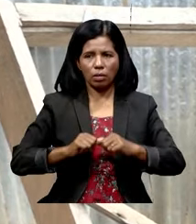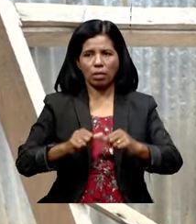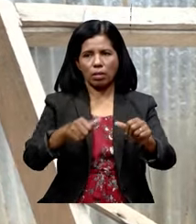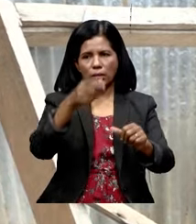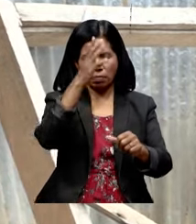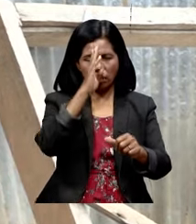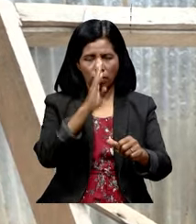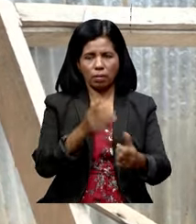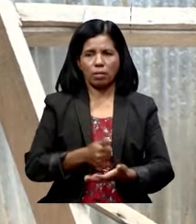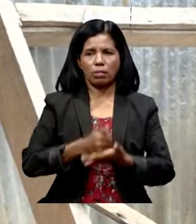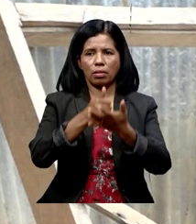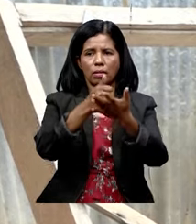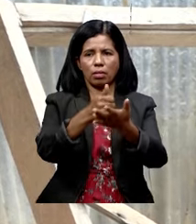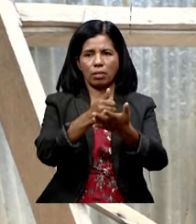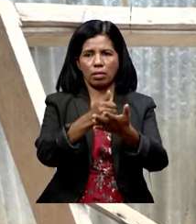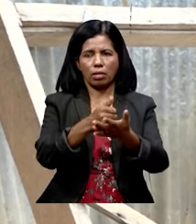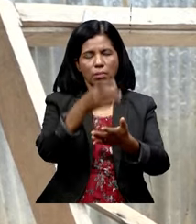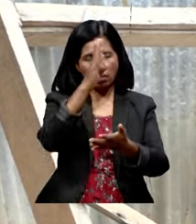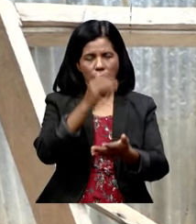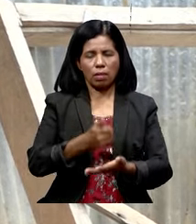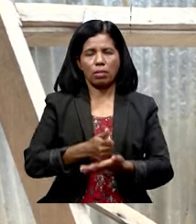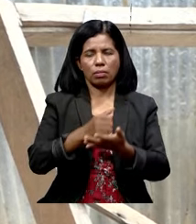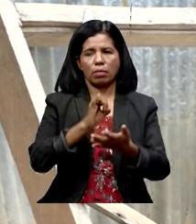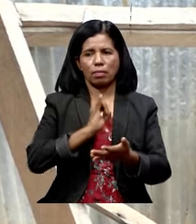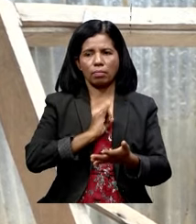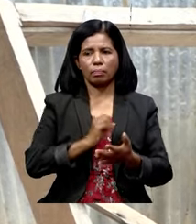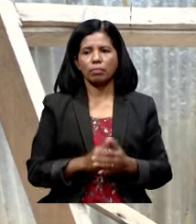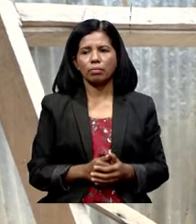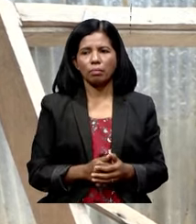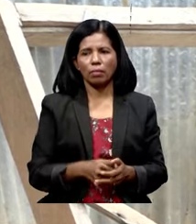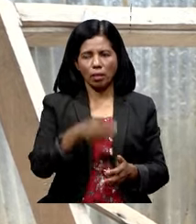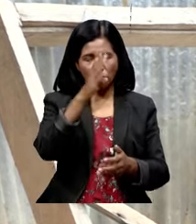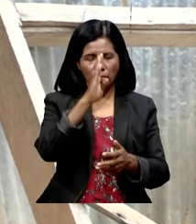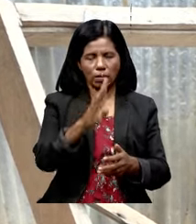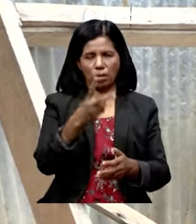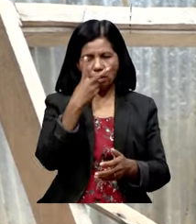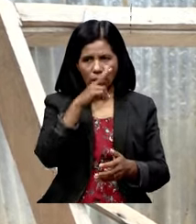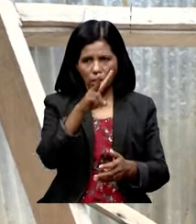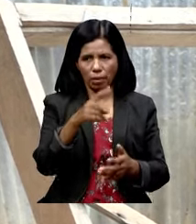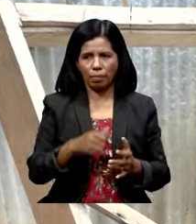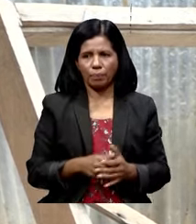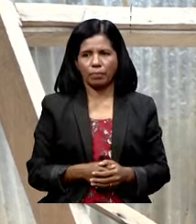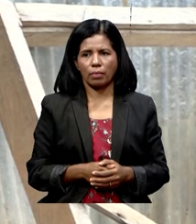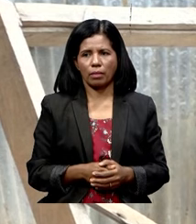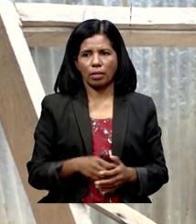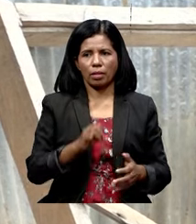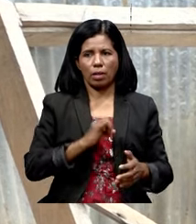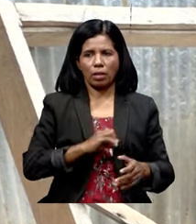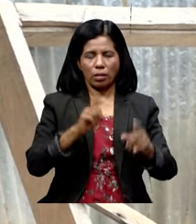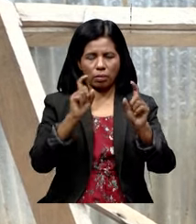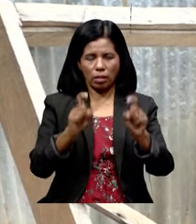maromak maromak mahare maromak mahare mos hal ting ki